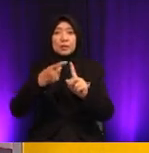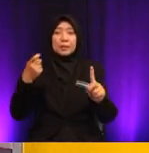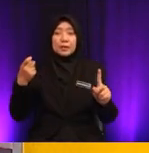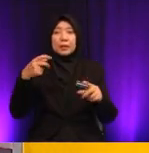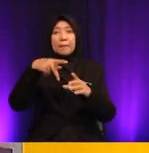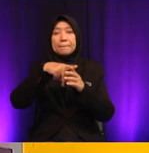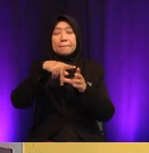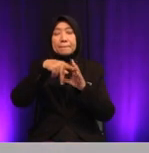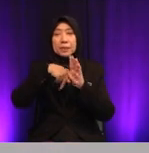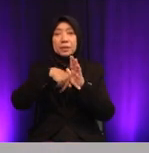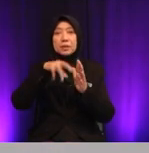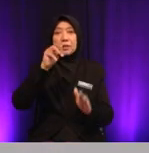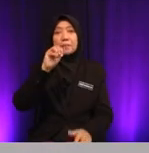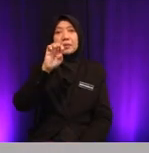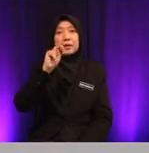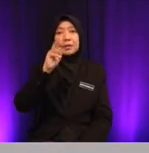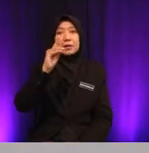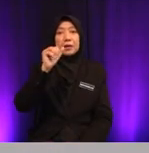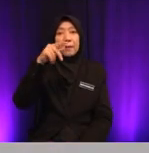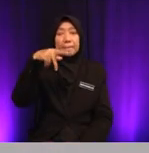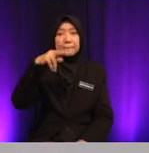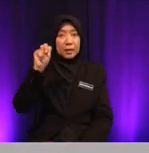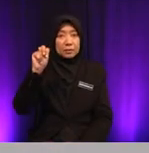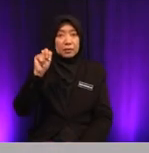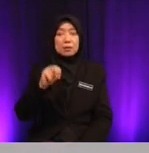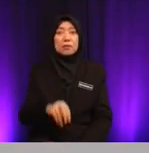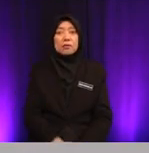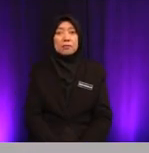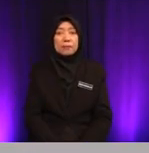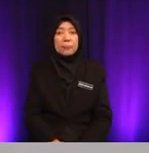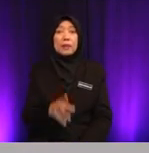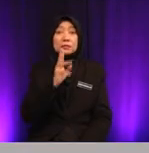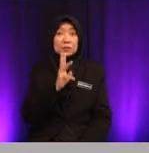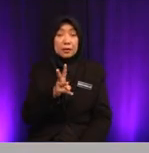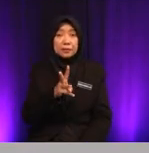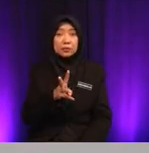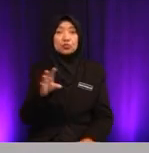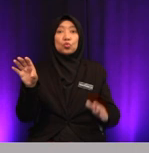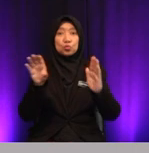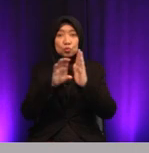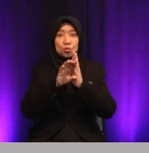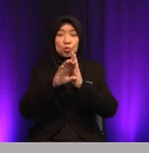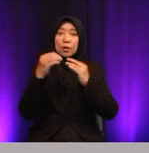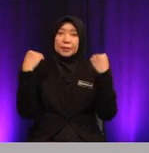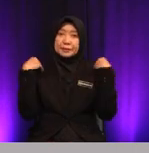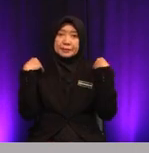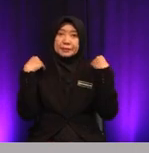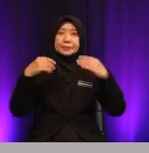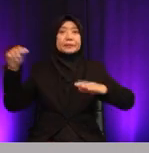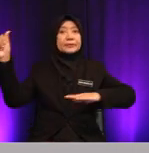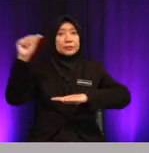butiran dalam makanan cair Oke contoh ke sini kita ada Saus tomattu kalau kita